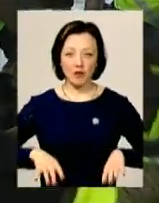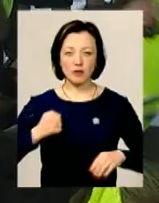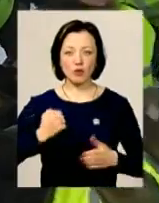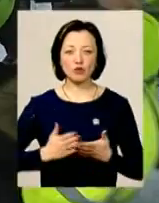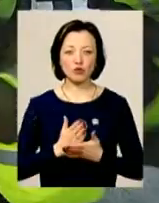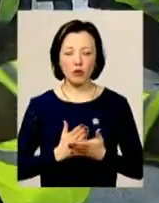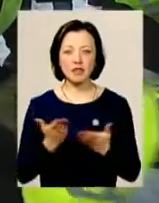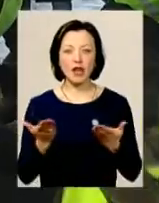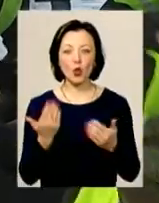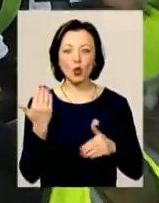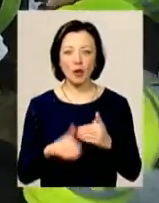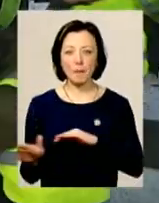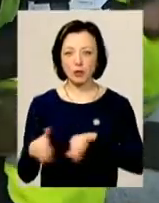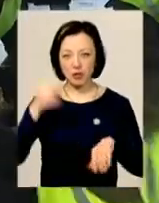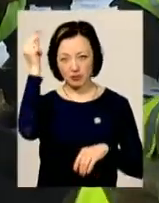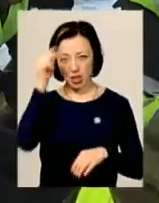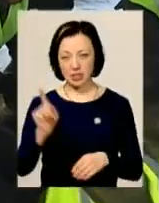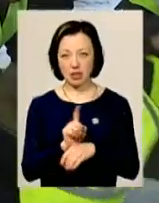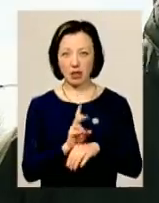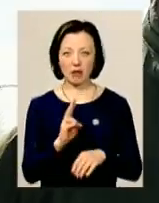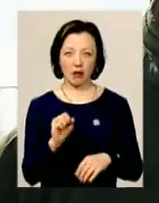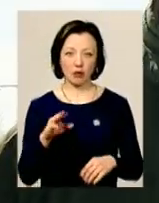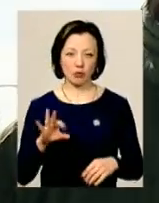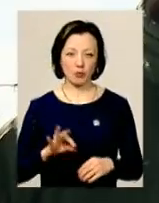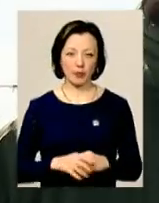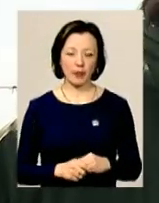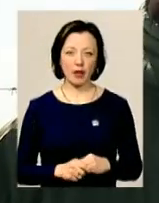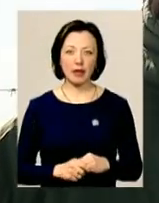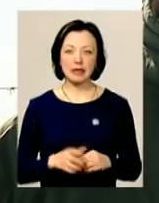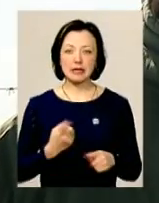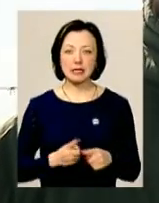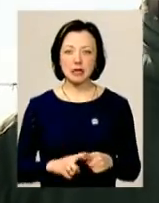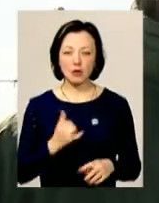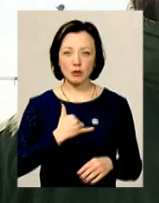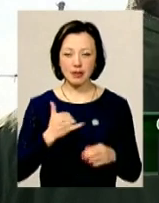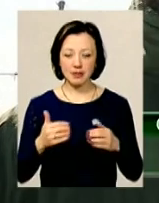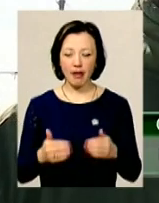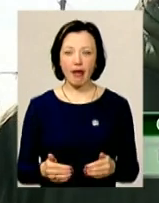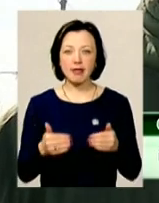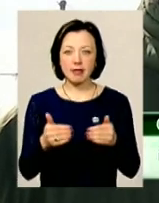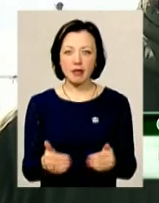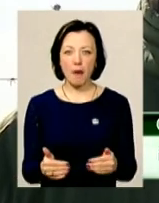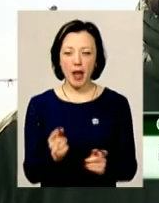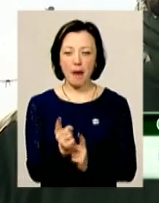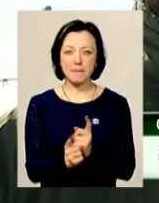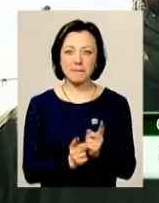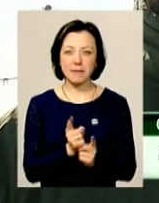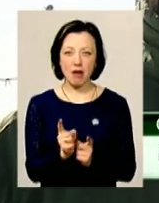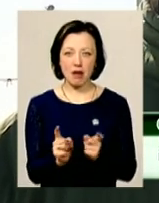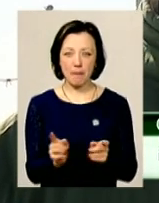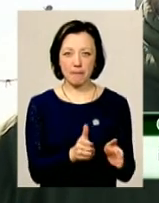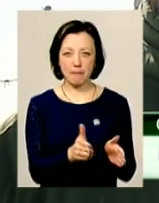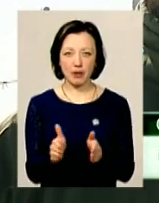військовослужбовці, які пройшли навчання за стандартами НАТО. Це у нас етап перепідготовки. Ми готуємо